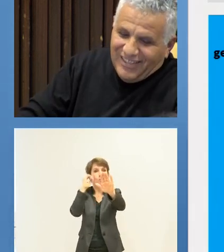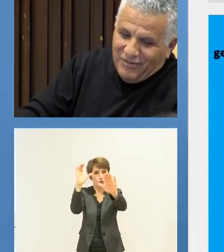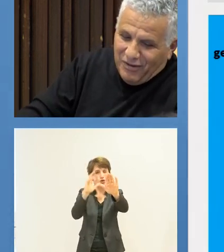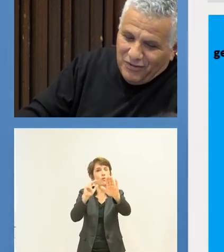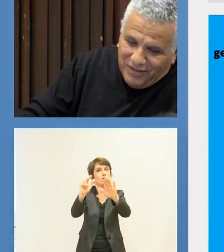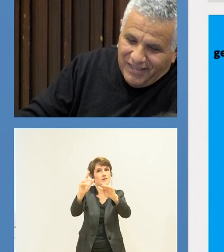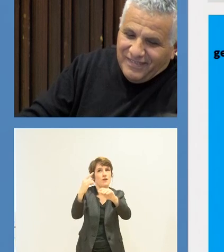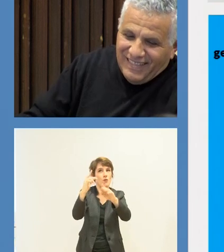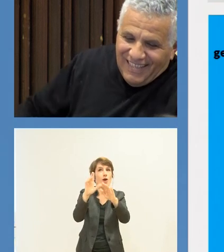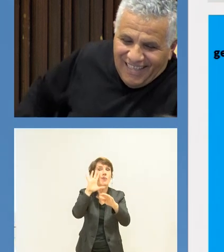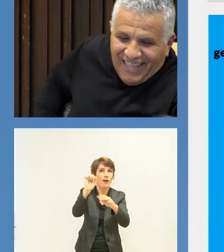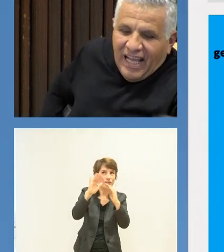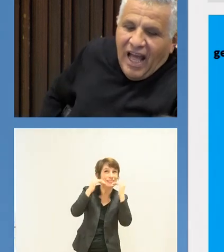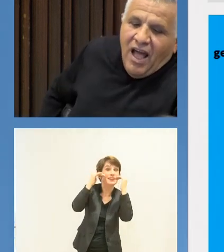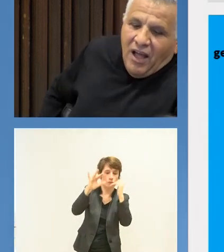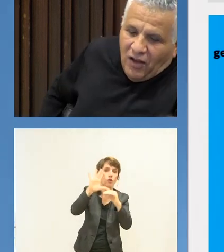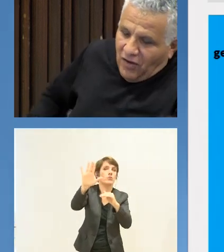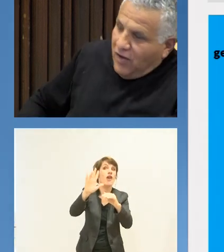je vois sourire